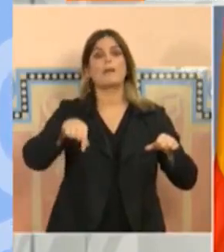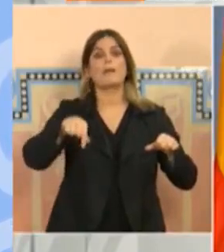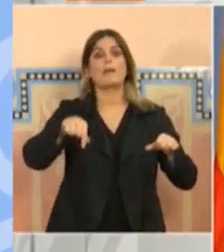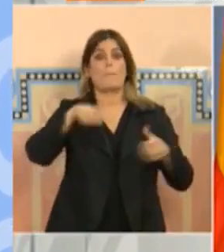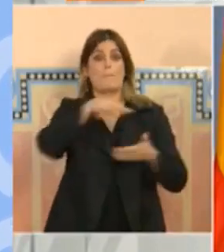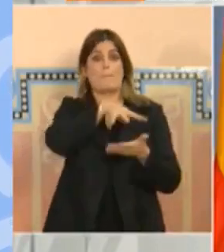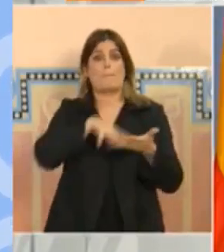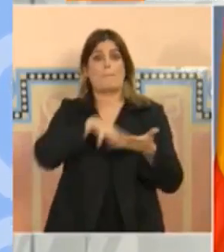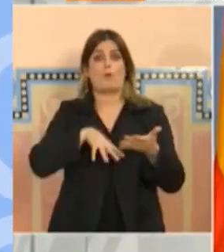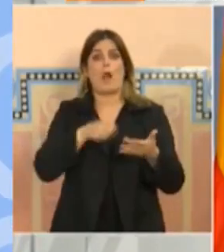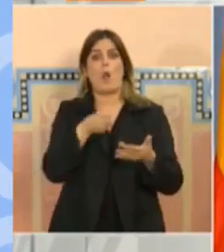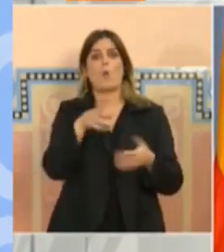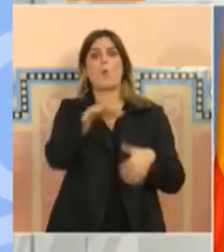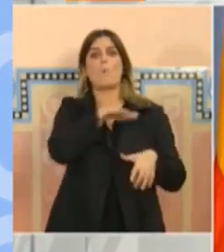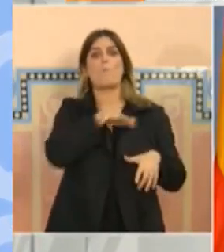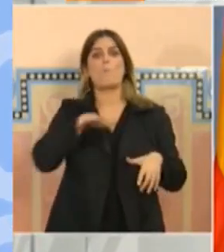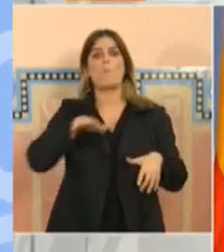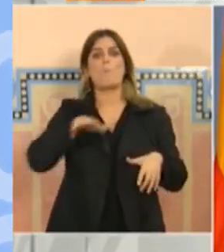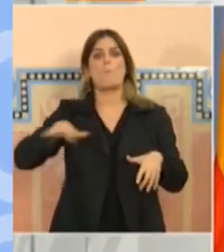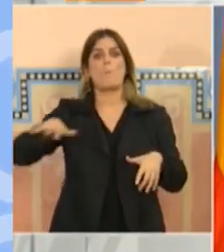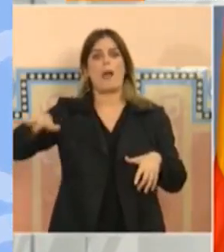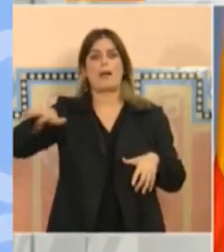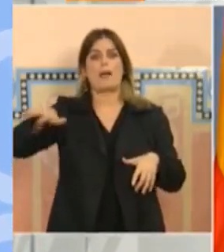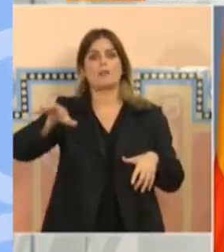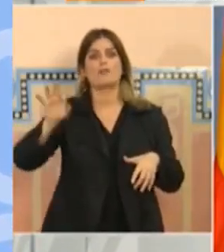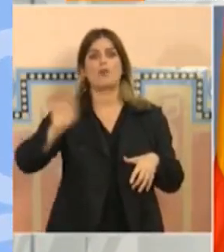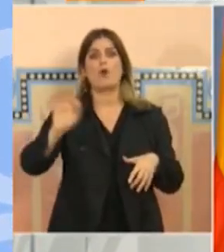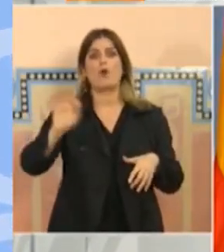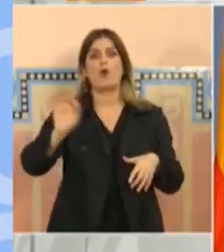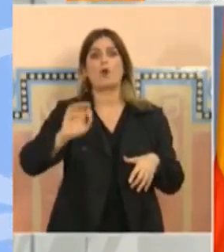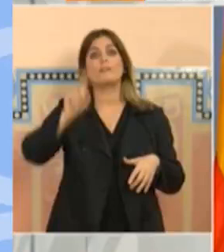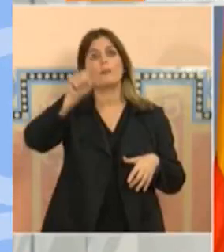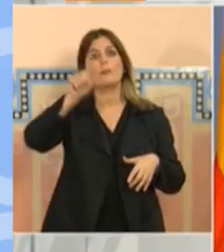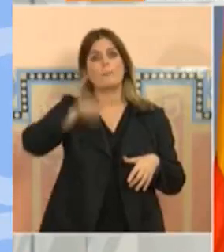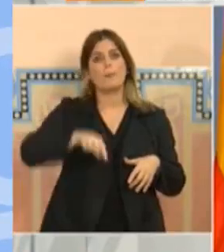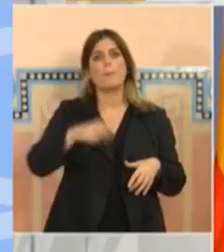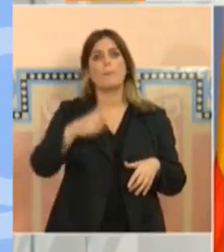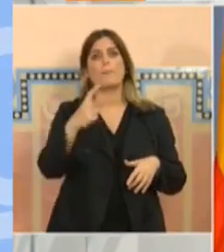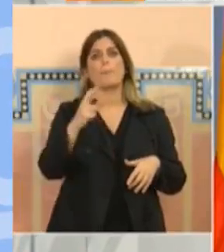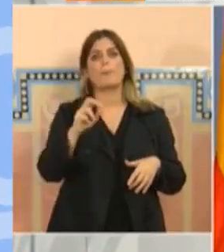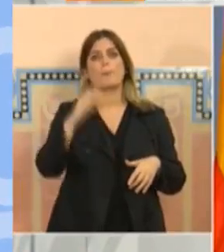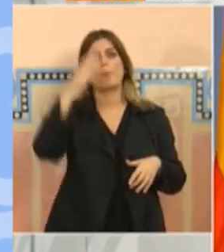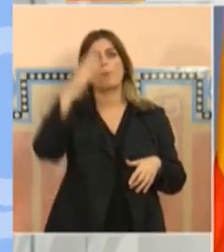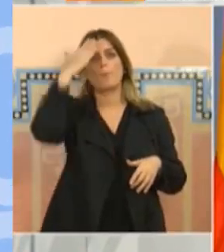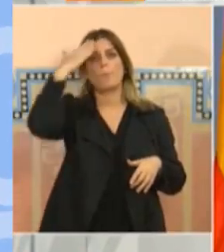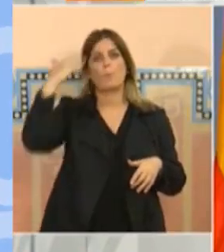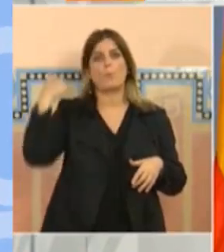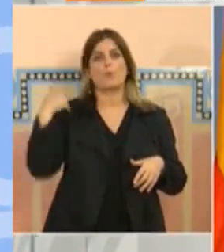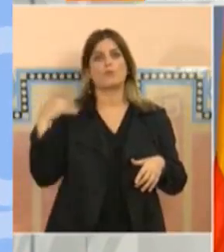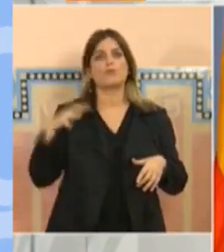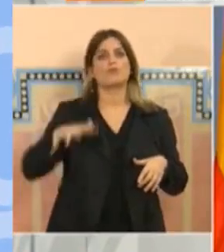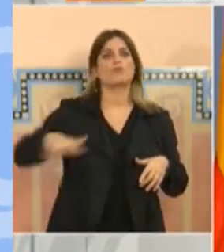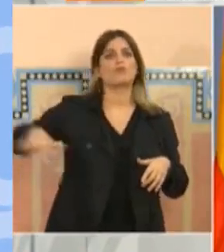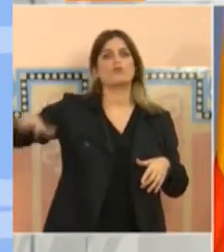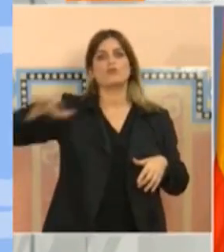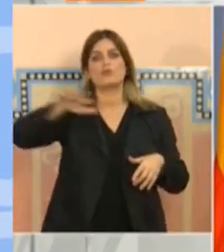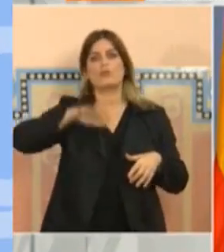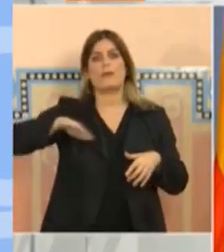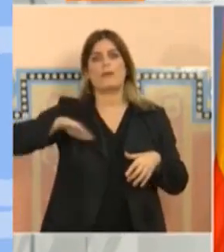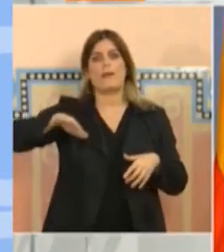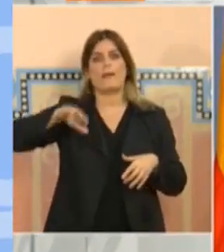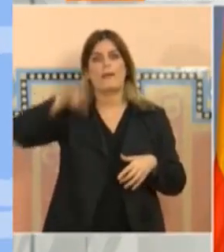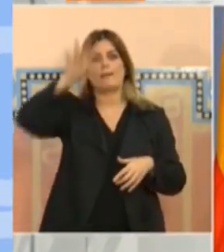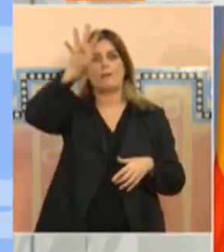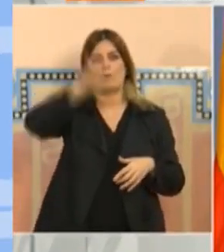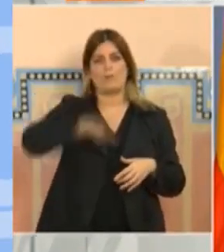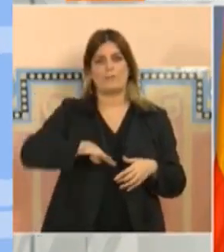la societat en general. Augmentem, doncs, la prevenció, intentant mantenir el virus a ratlla.